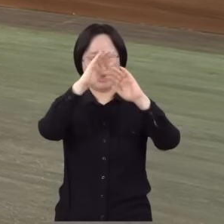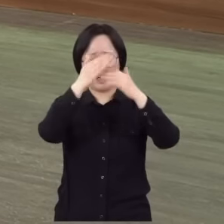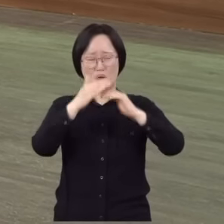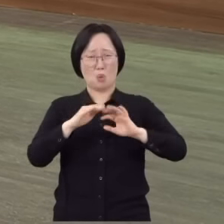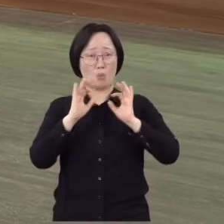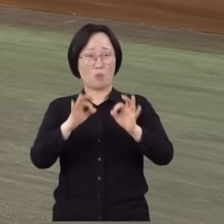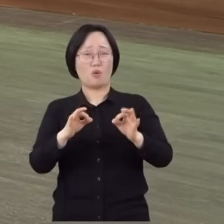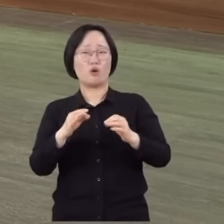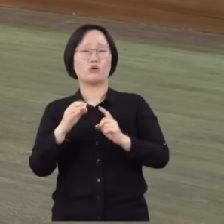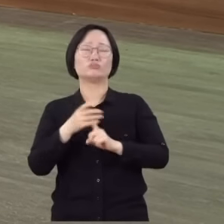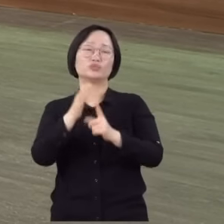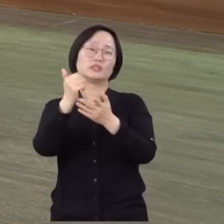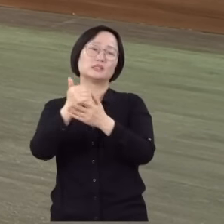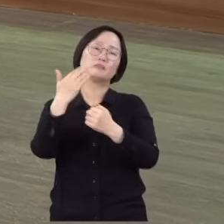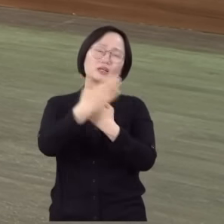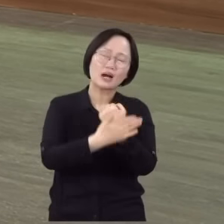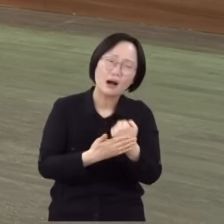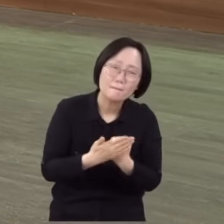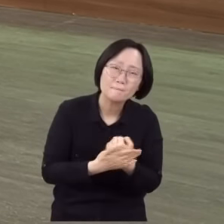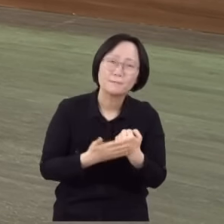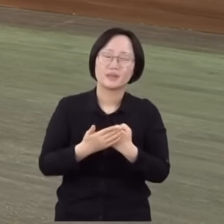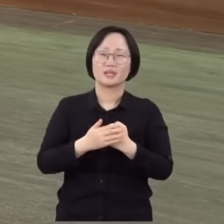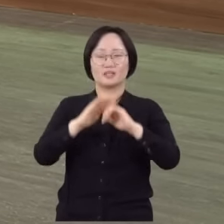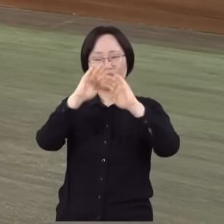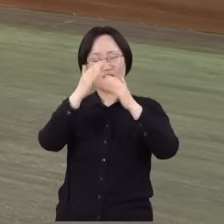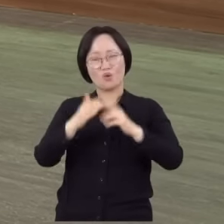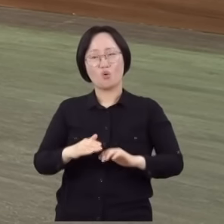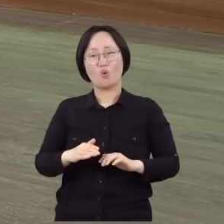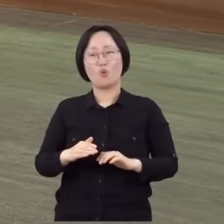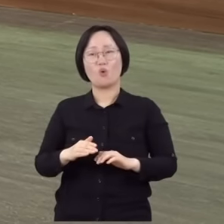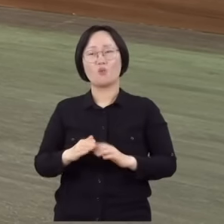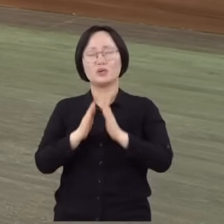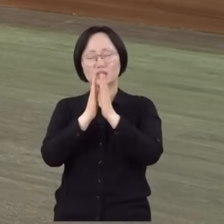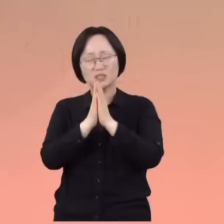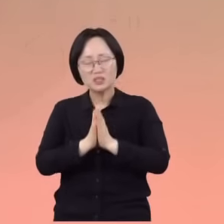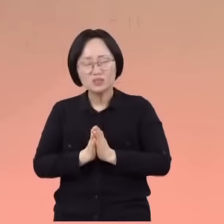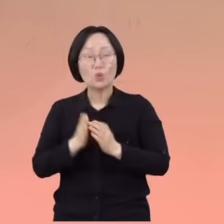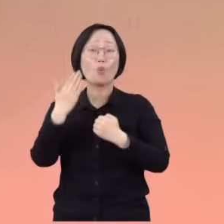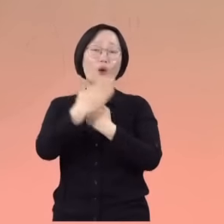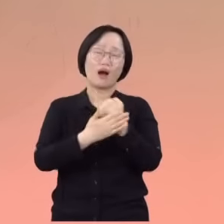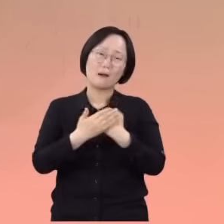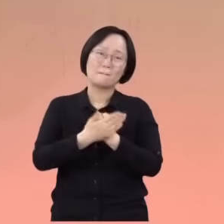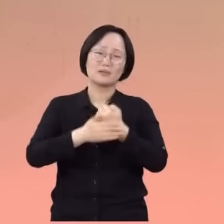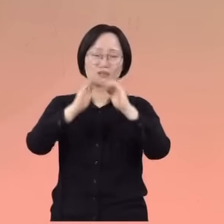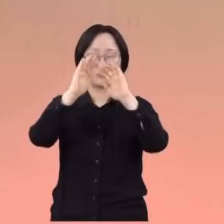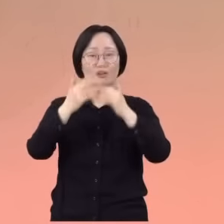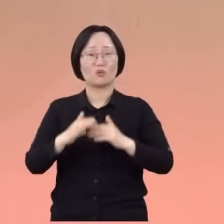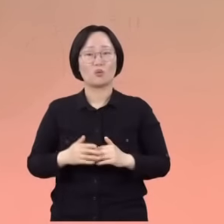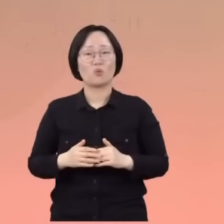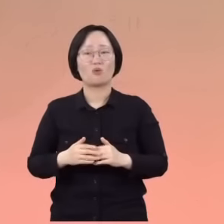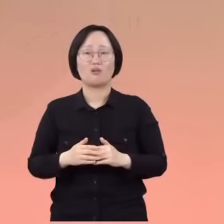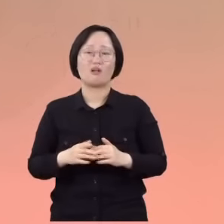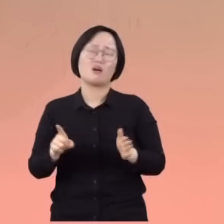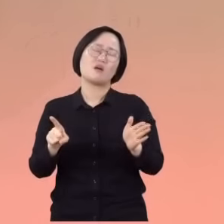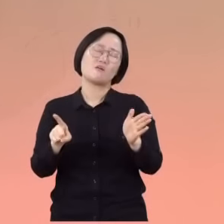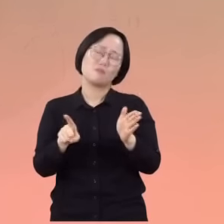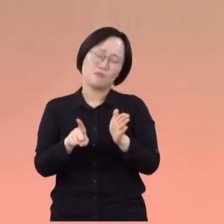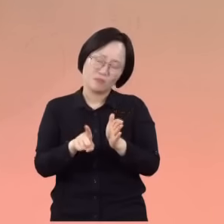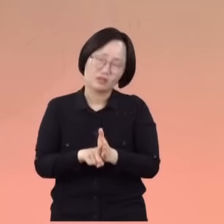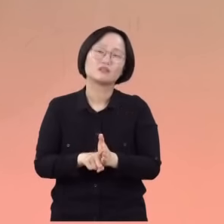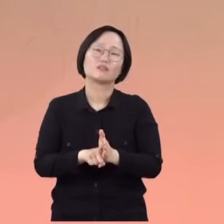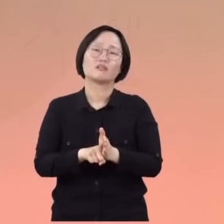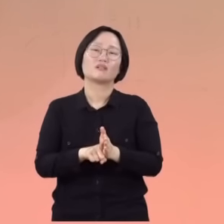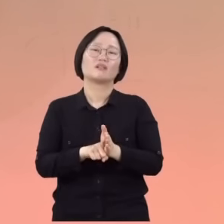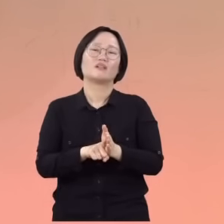카피 이야기 기도 영험 이야기를 안 믿을 수가 없습니다 왜냐